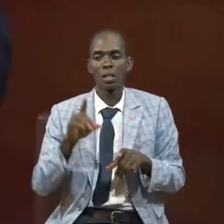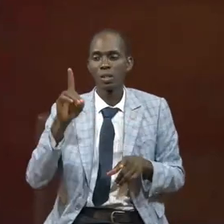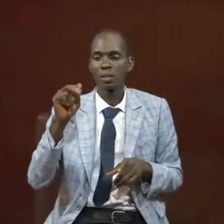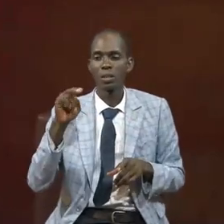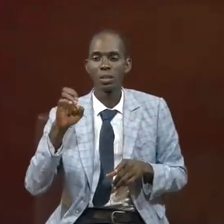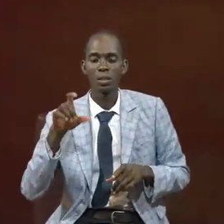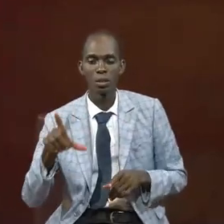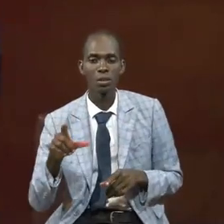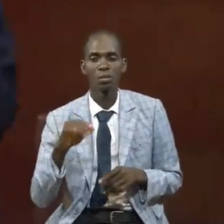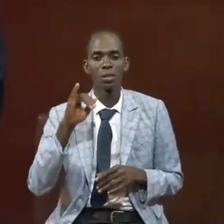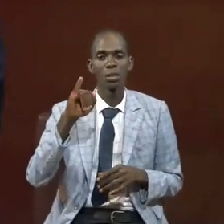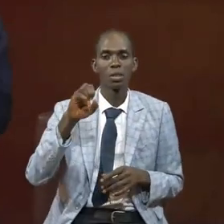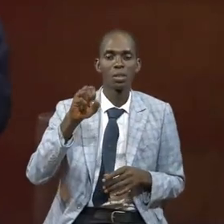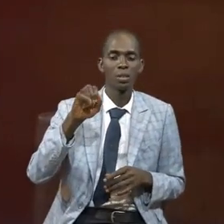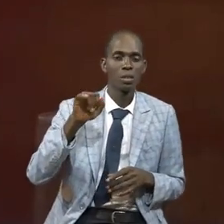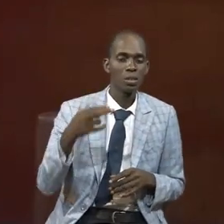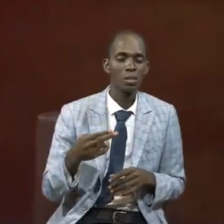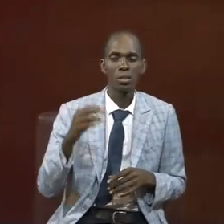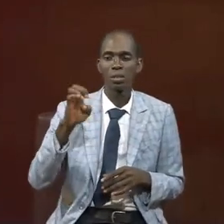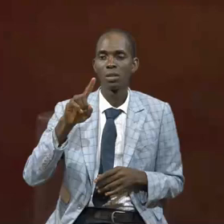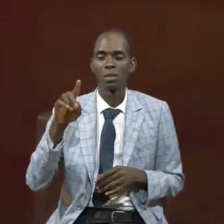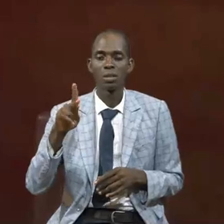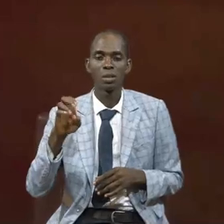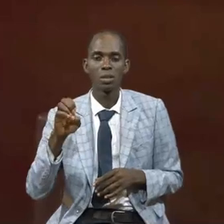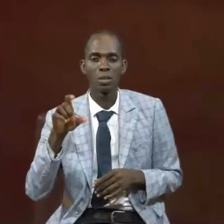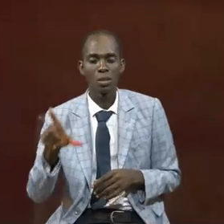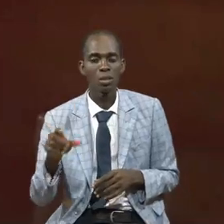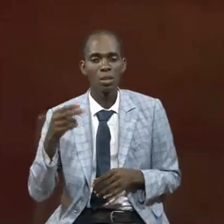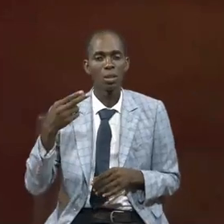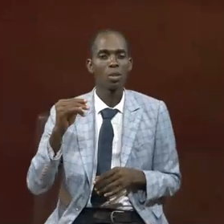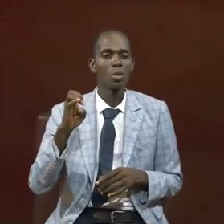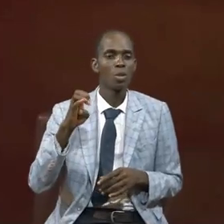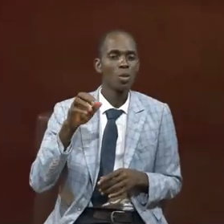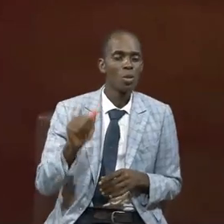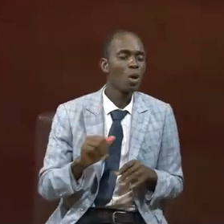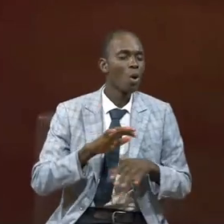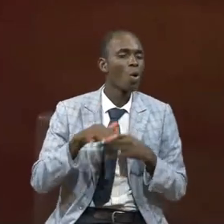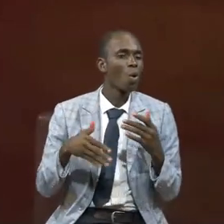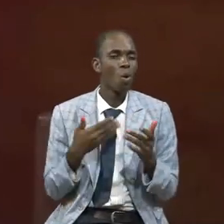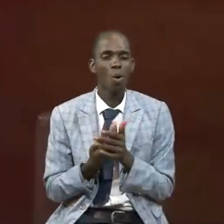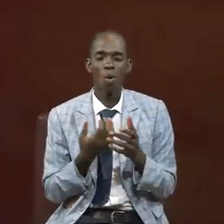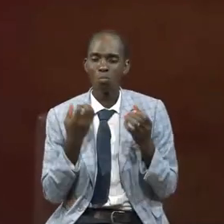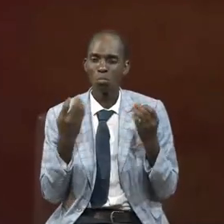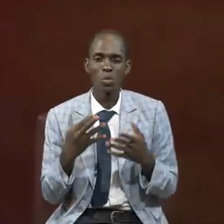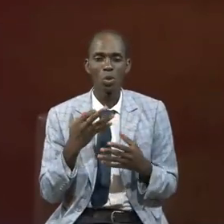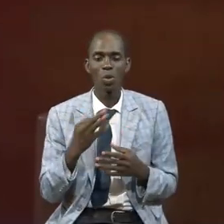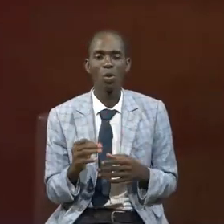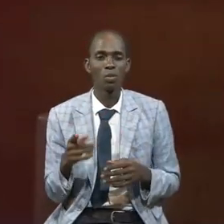Ézéchiel, Daniel, Osée, Amos et les autres, alors l'interprétation, vous ne devez